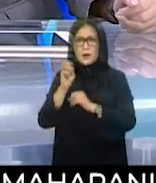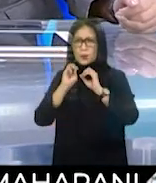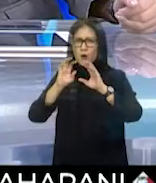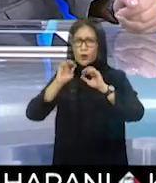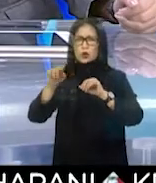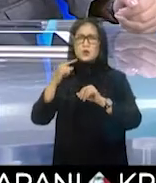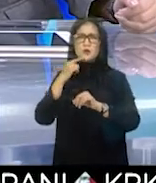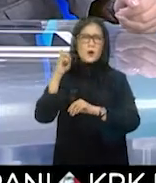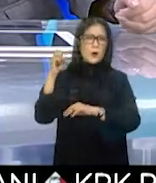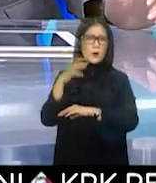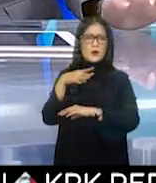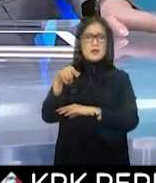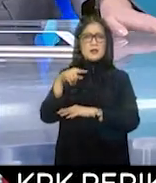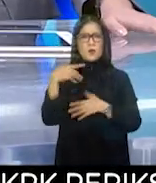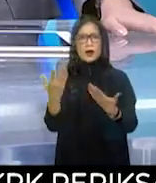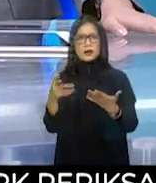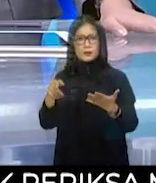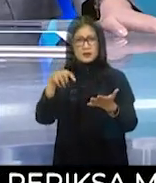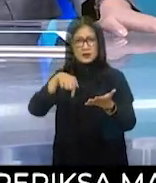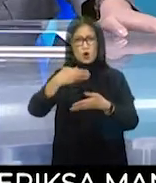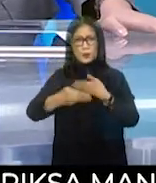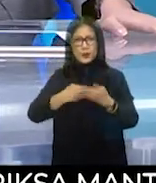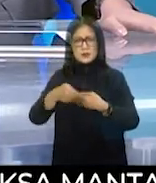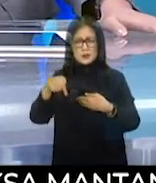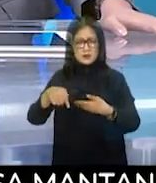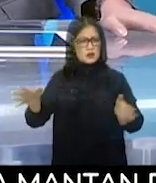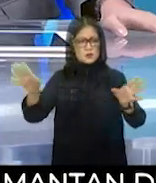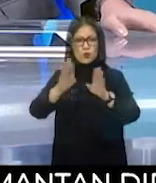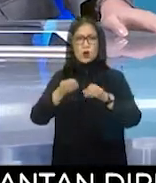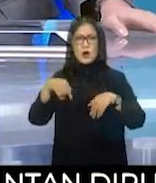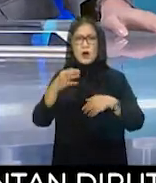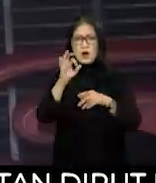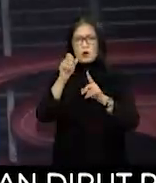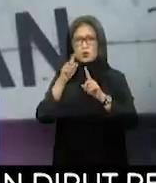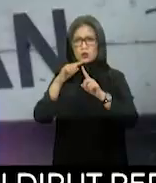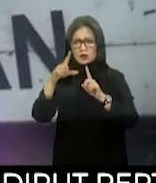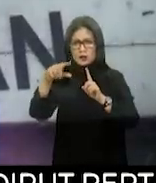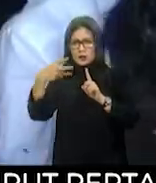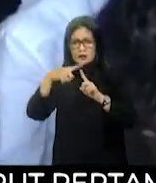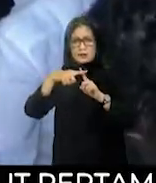juga akibat tidak adanya izin operasional di sejumlah outlet Hai